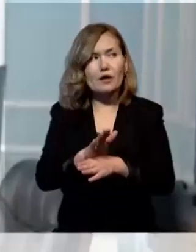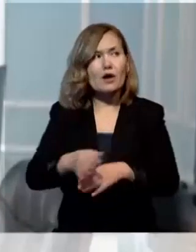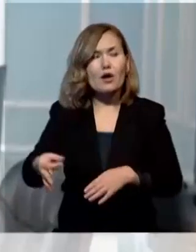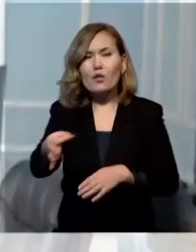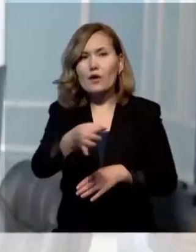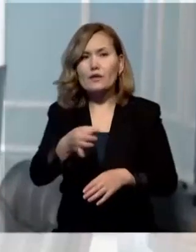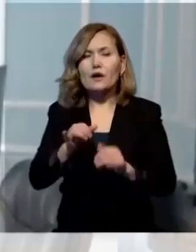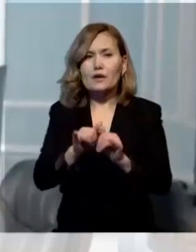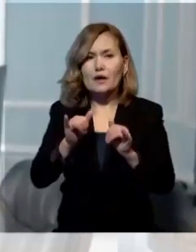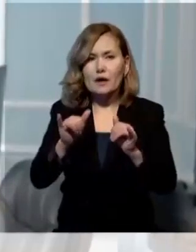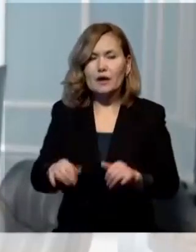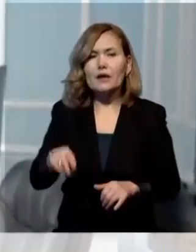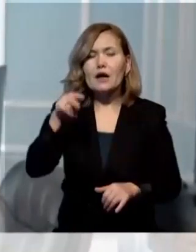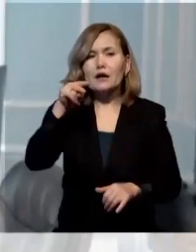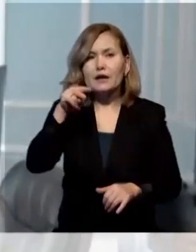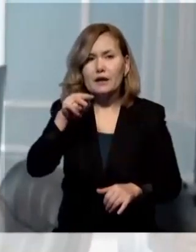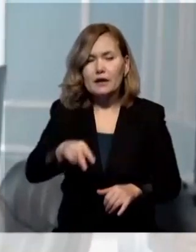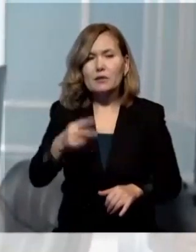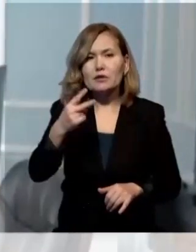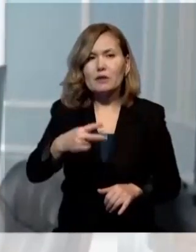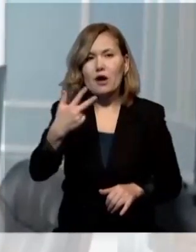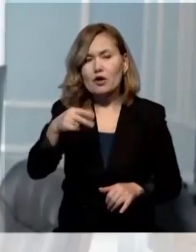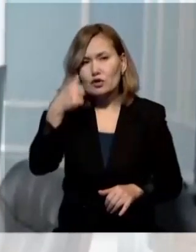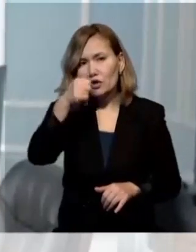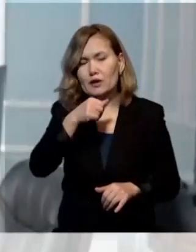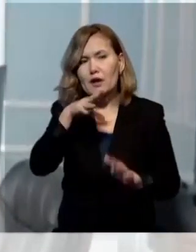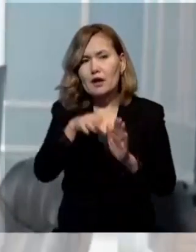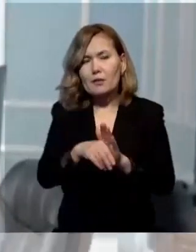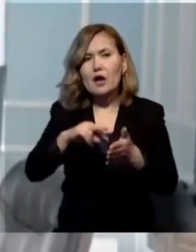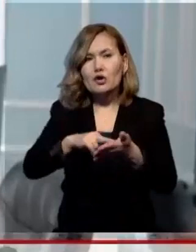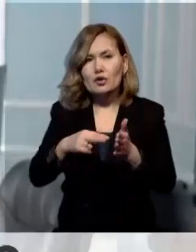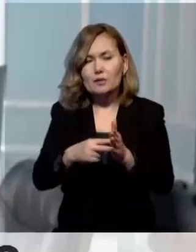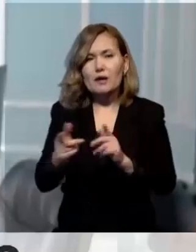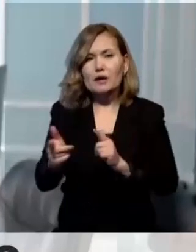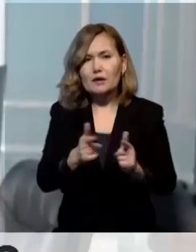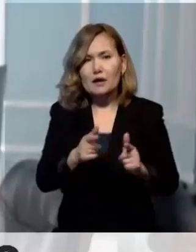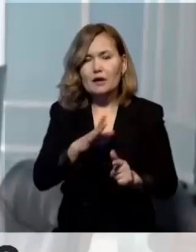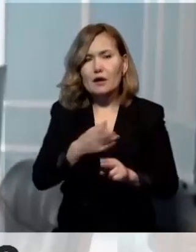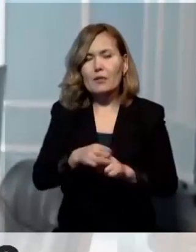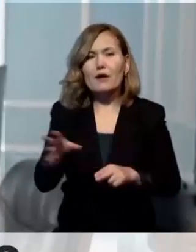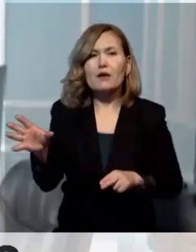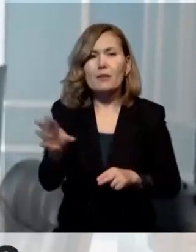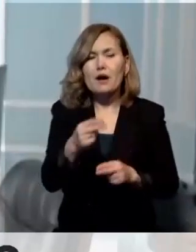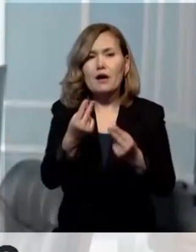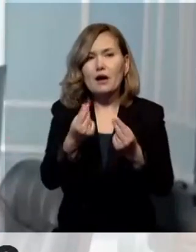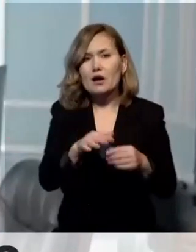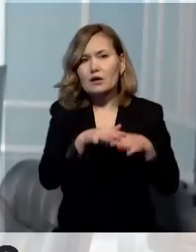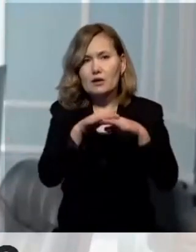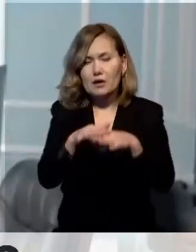облысымызды дамытудың 2023-2027 жылдарға арналған кешенді жоспарын дайындадық. Оған барлық қаржы